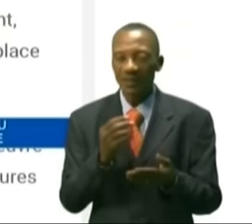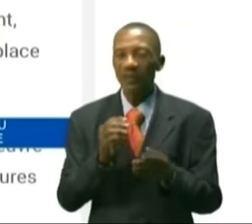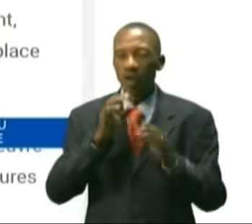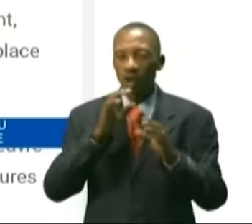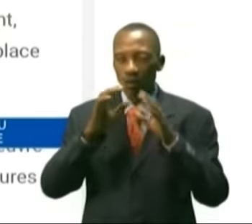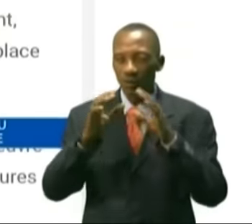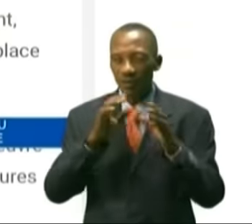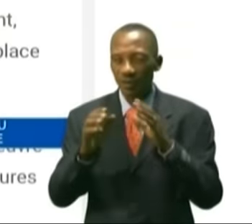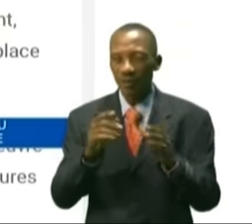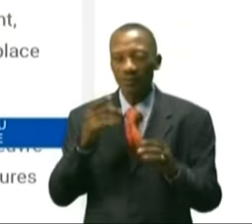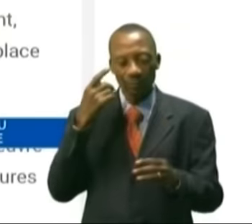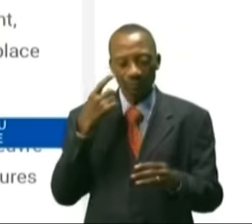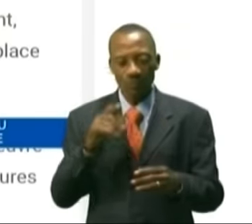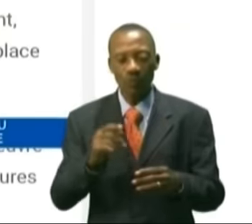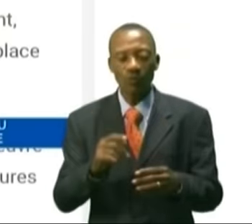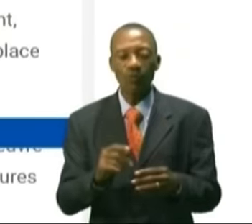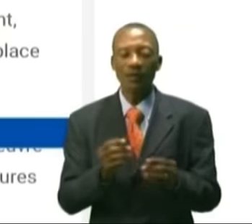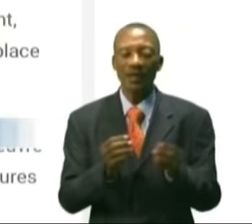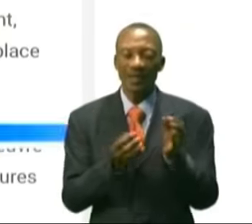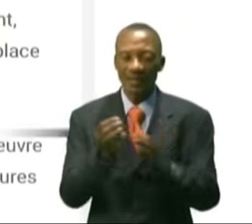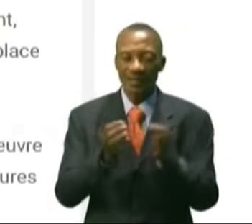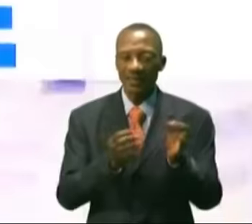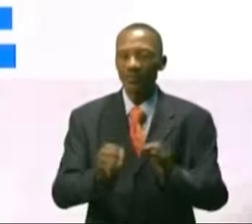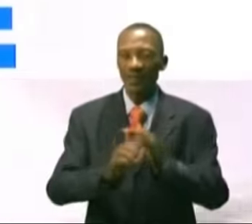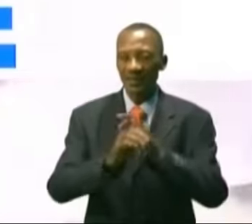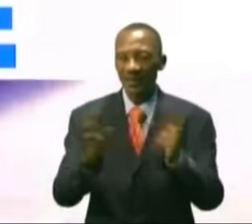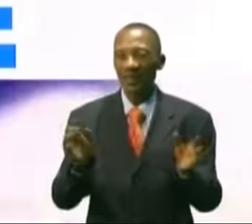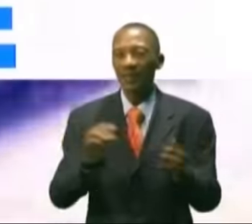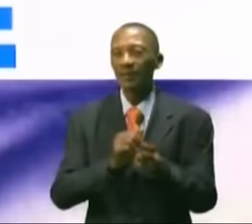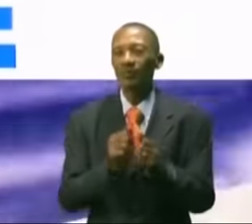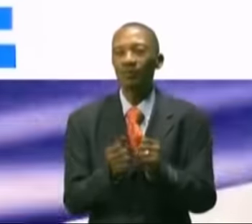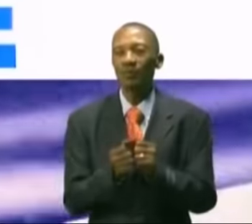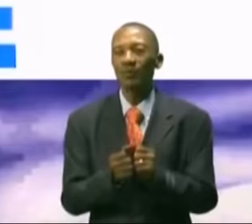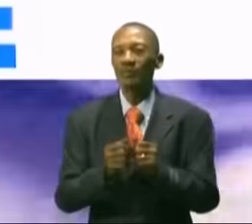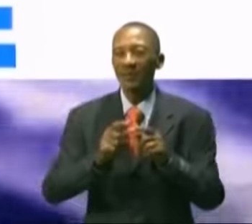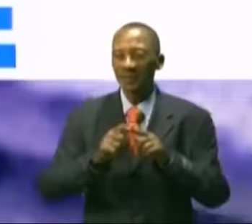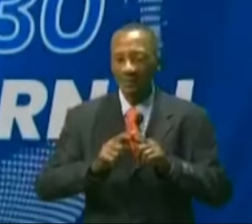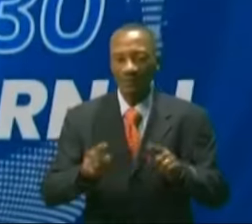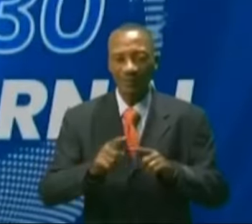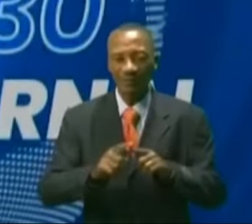communication officielle n'a été faite en ce sens.